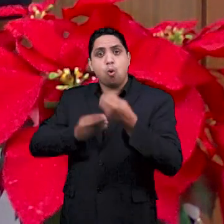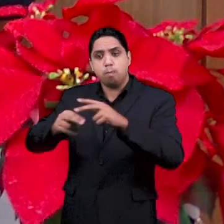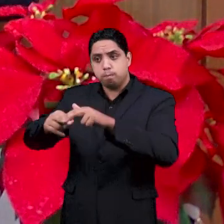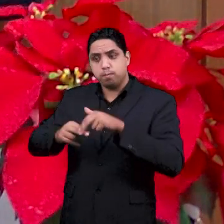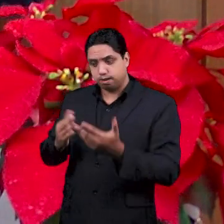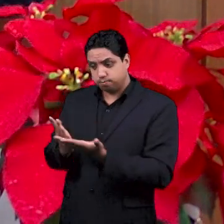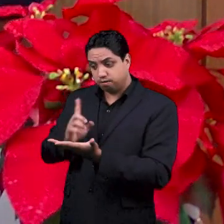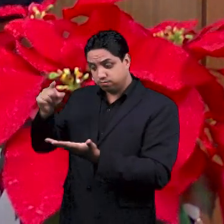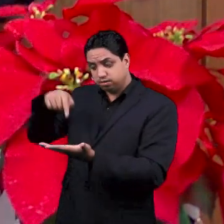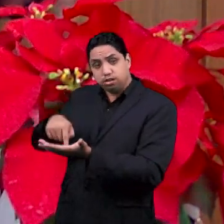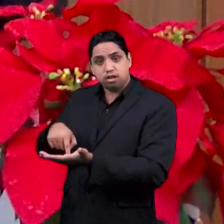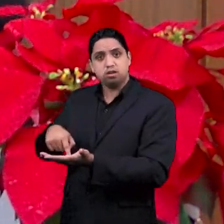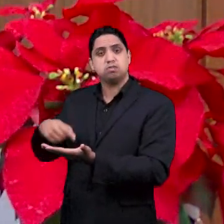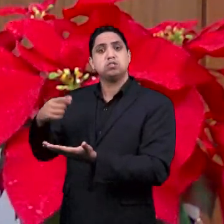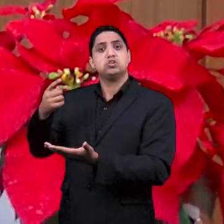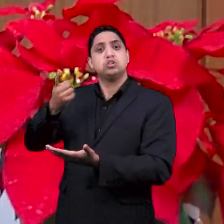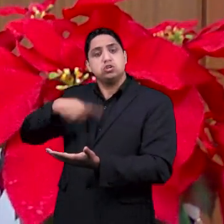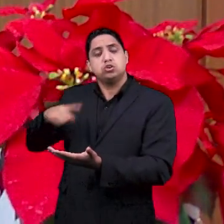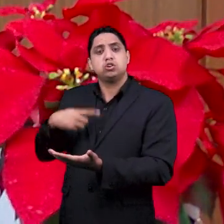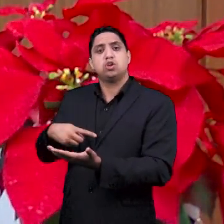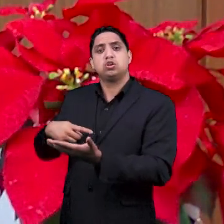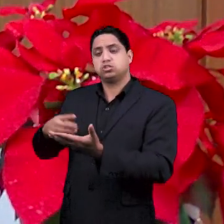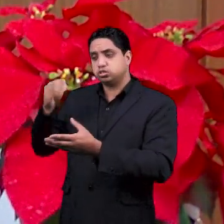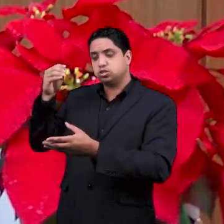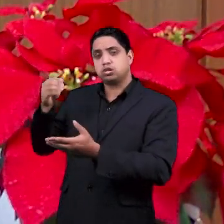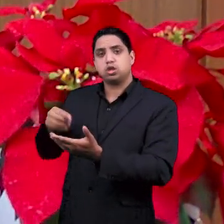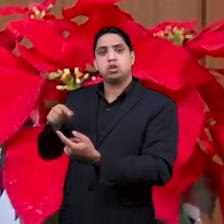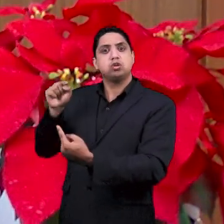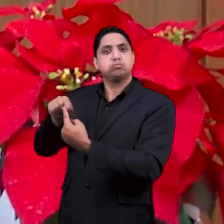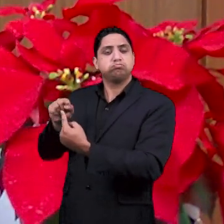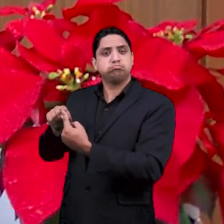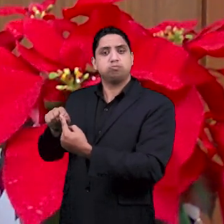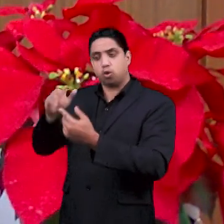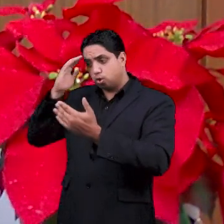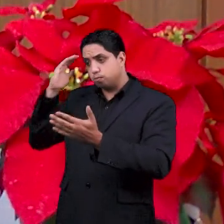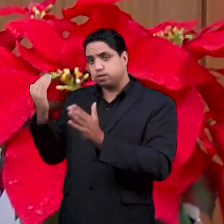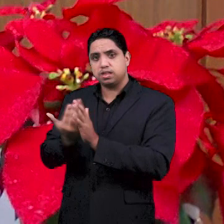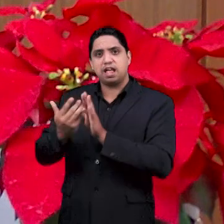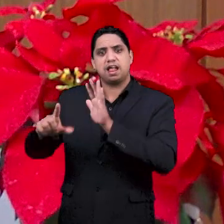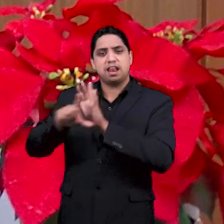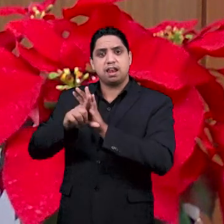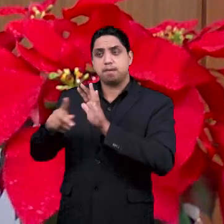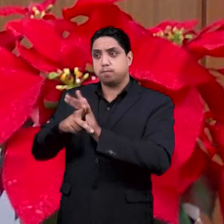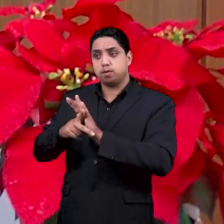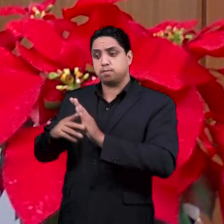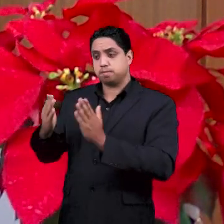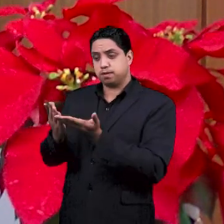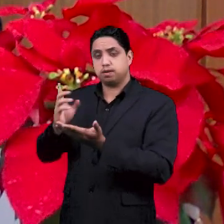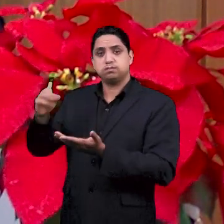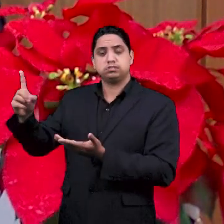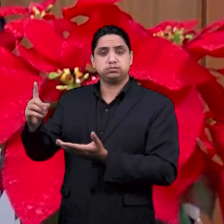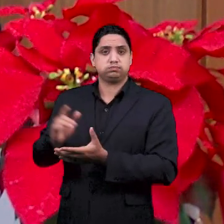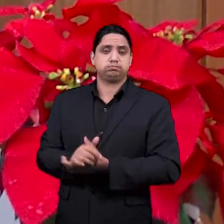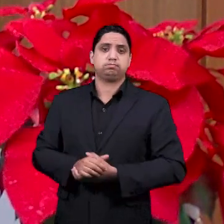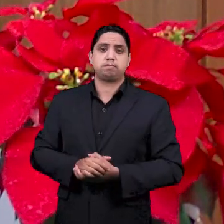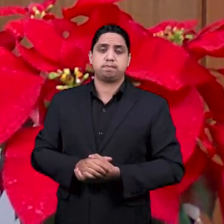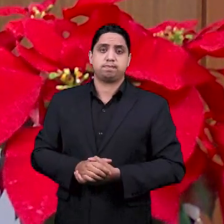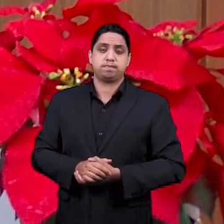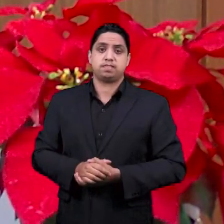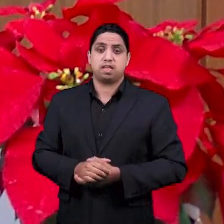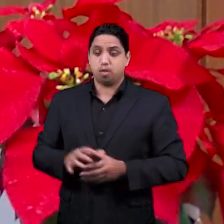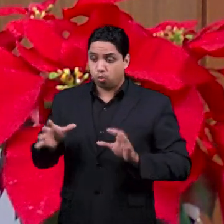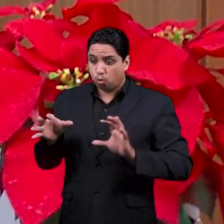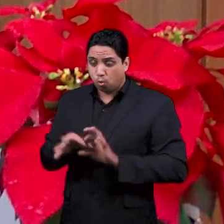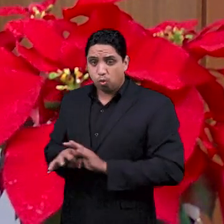плоти, если я согласен с уставом с моей церкви или с твоей церкви, это еще ничего не определяет. В этом